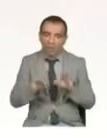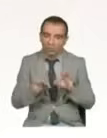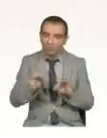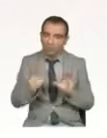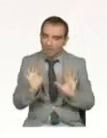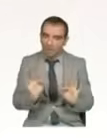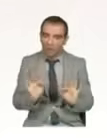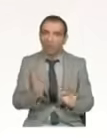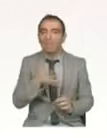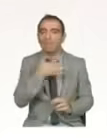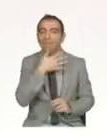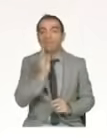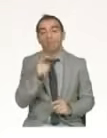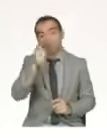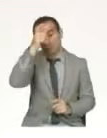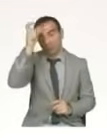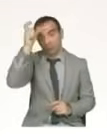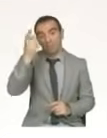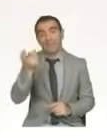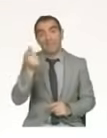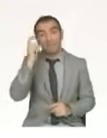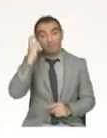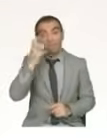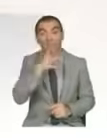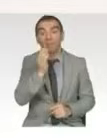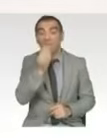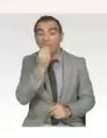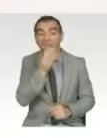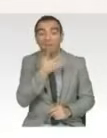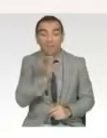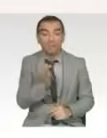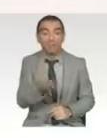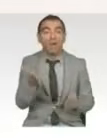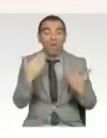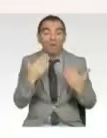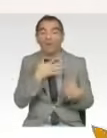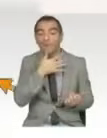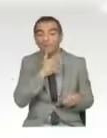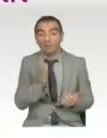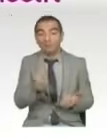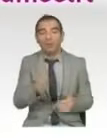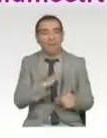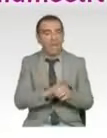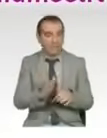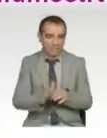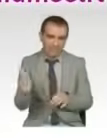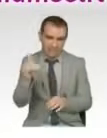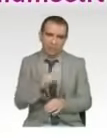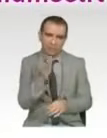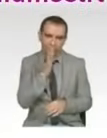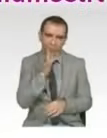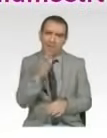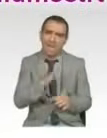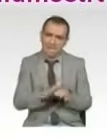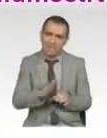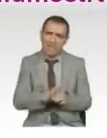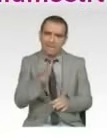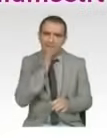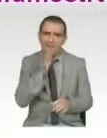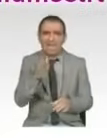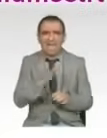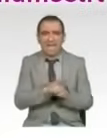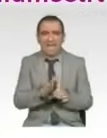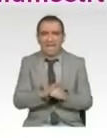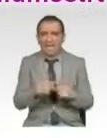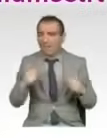Araştırmaya başladım, bilmiyordum Türkiye'yi, kültürünü bilmiyorum, yemeğini bilmiyorum, evet, işte havasını bilmiyorum vesaire. Kayseri'ye geleceğini biliyordun ama, değil mi? Kayseri'ye geleceğimi biliyorum ama